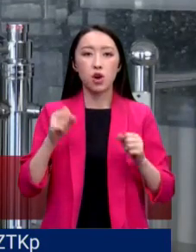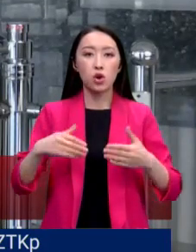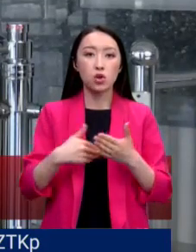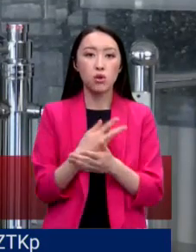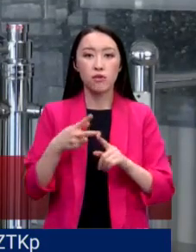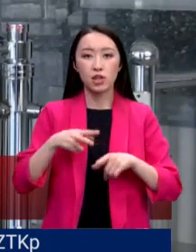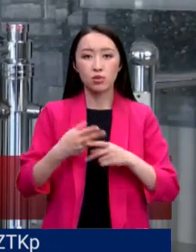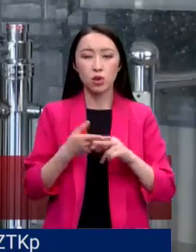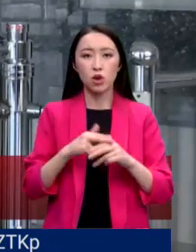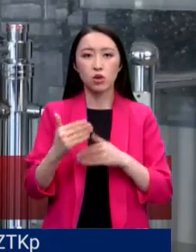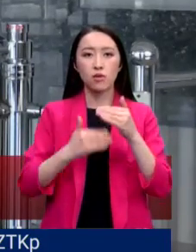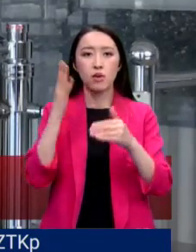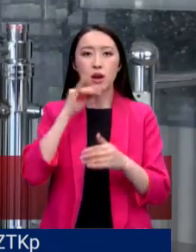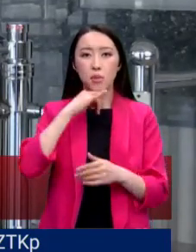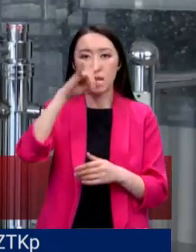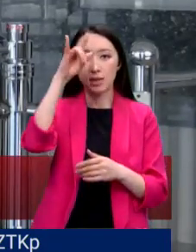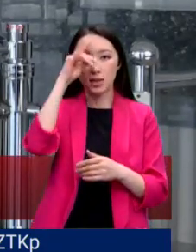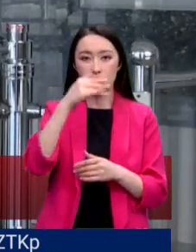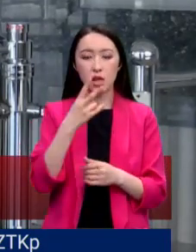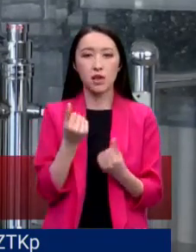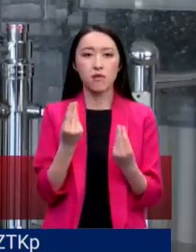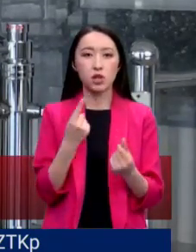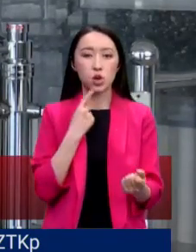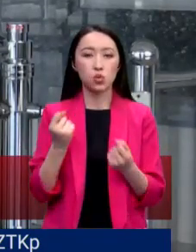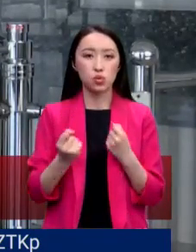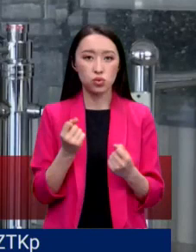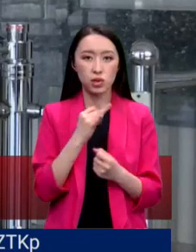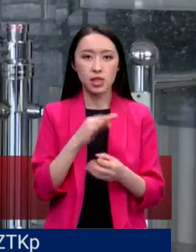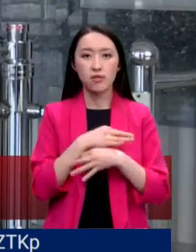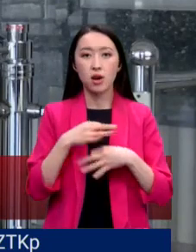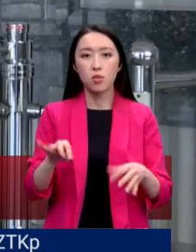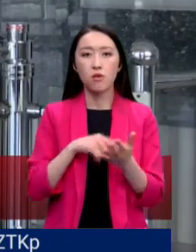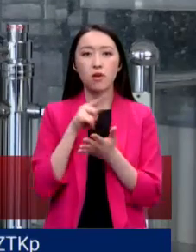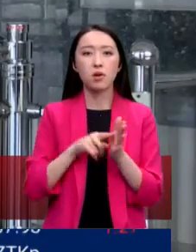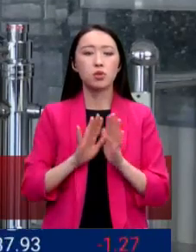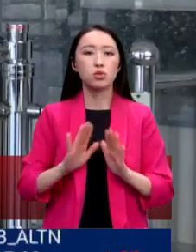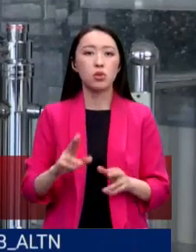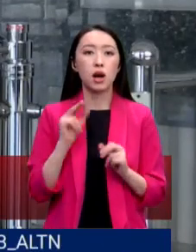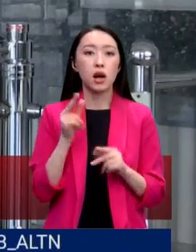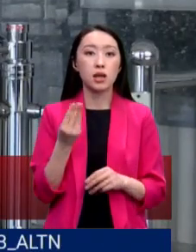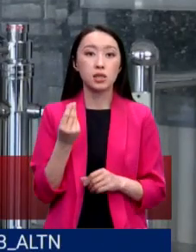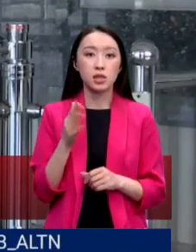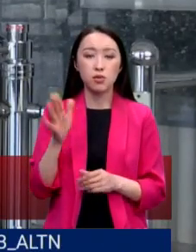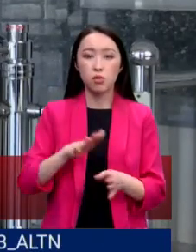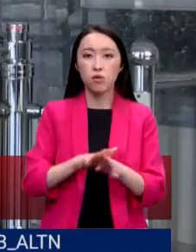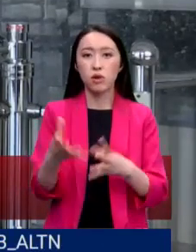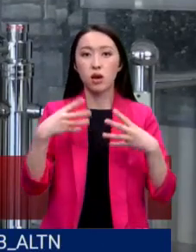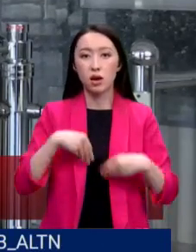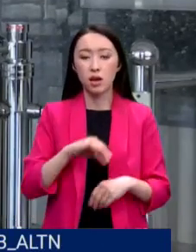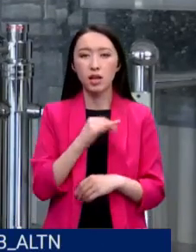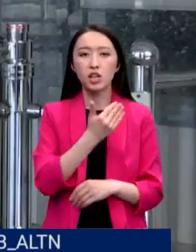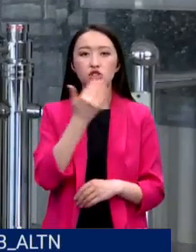вывести казахстанские агломерации на финансовую устойчивость и свободу. Вопрос только в том, как средства будут осваиваться и чьи